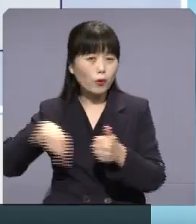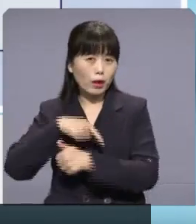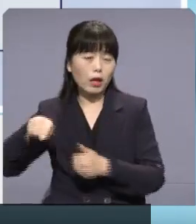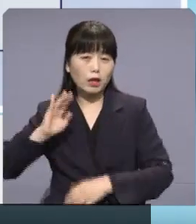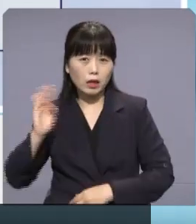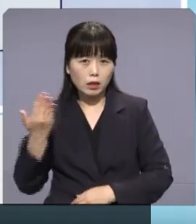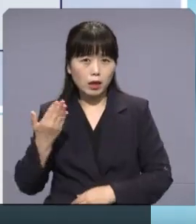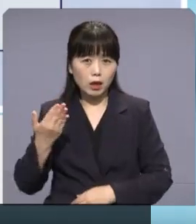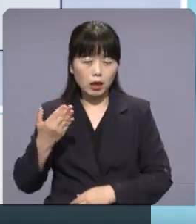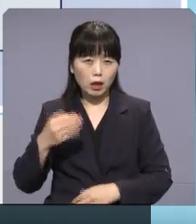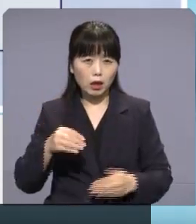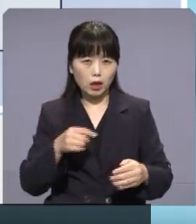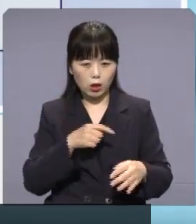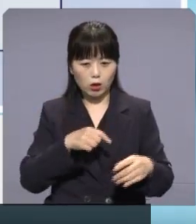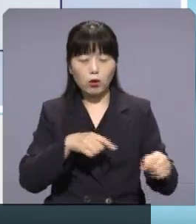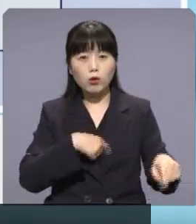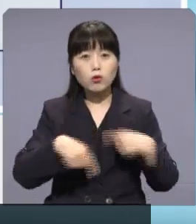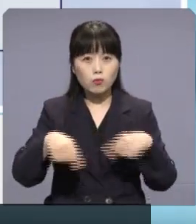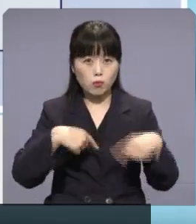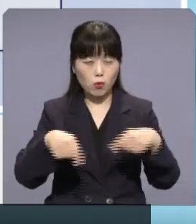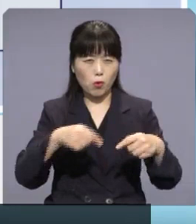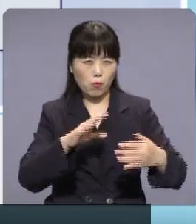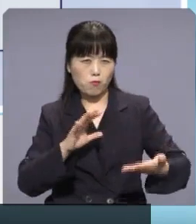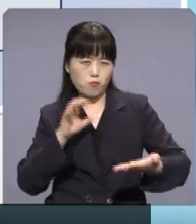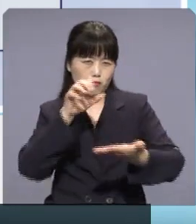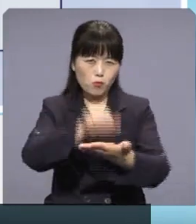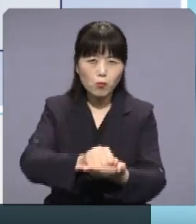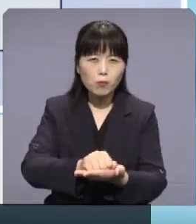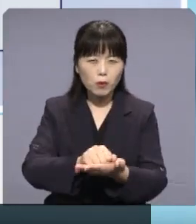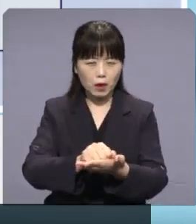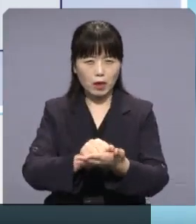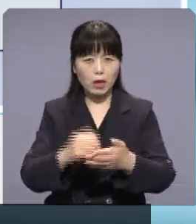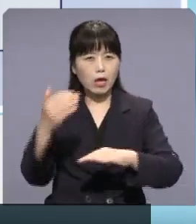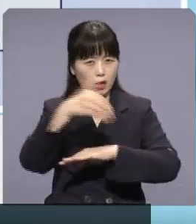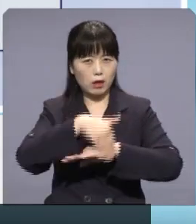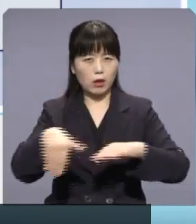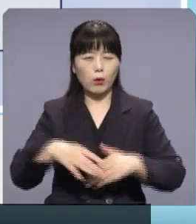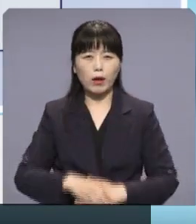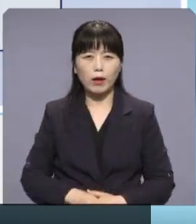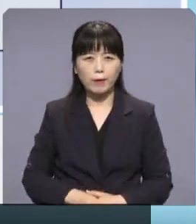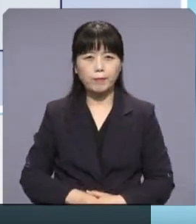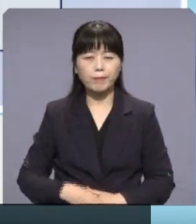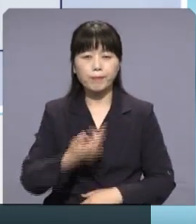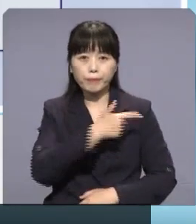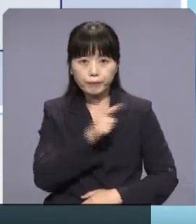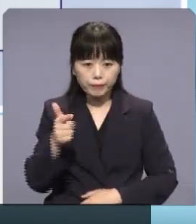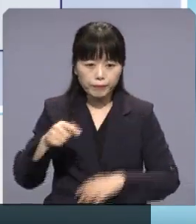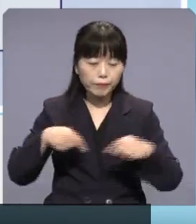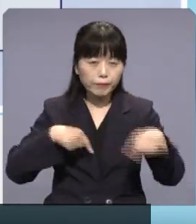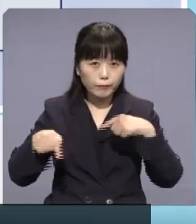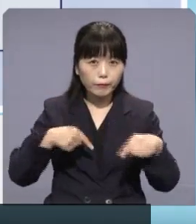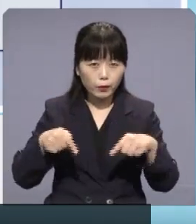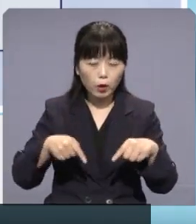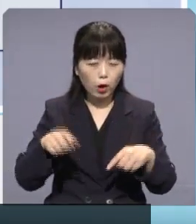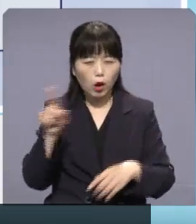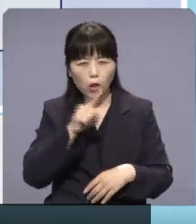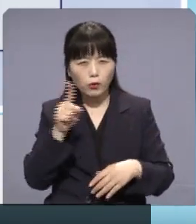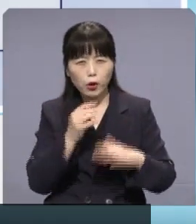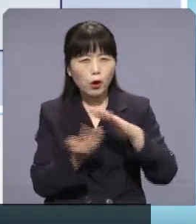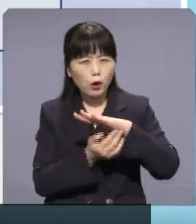전국을 주도권을 오히려 잡아가는 이런 과정이 있을 수 있다는 거죠. 지금 뭐 이제 여러 가지 정치적으로 어떤 복선이